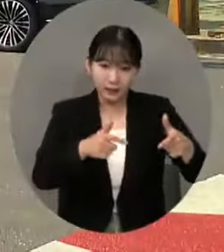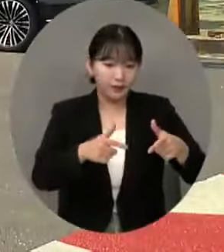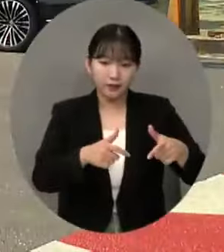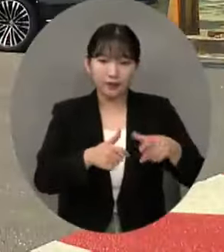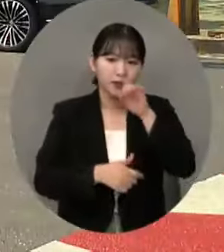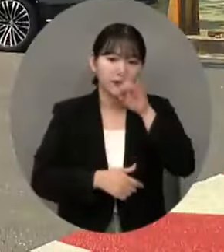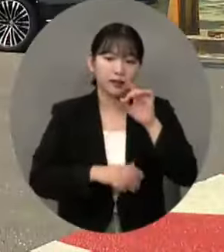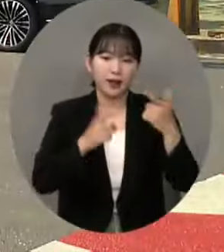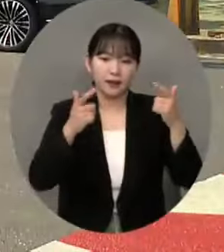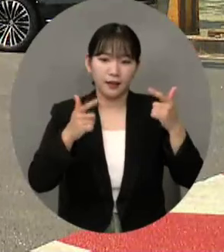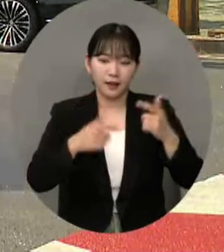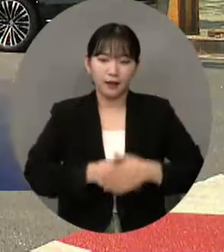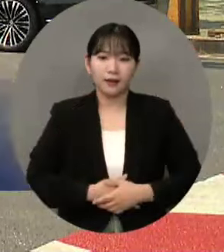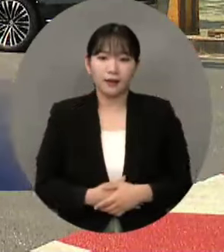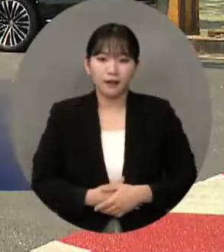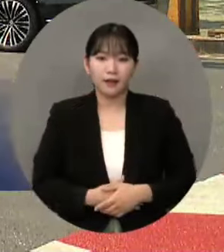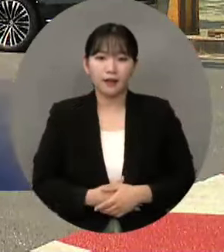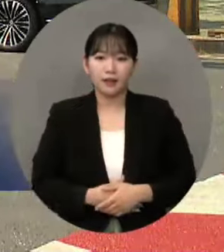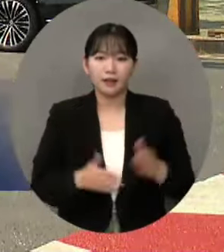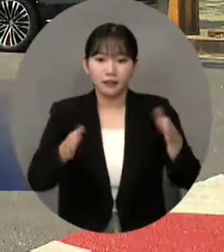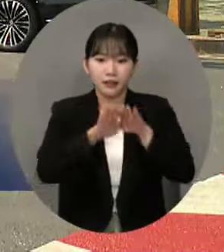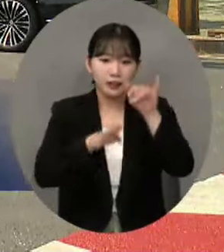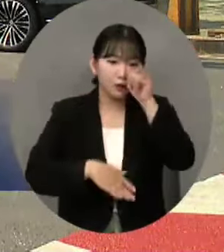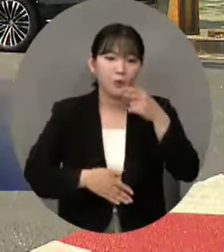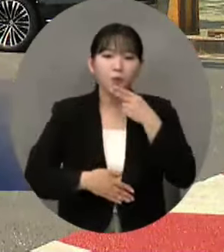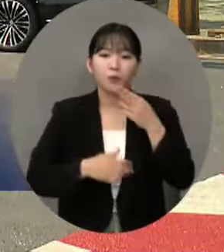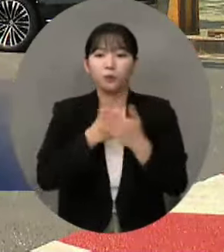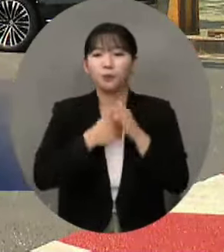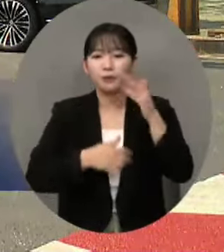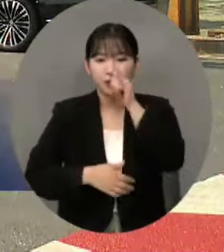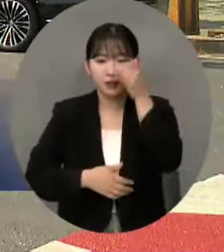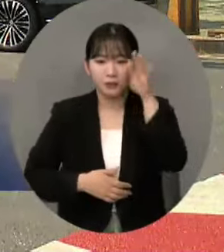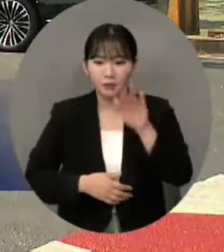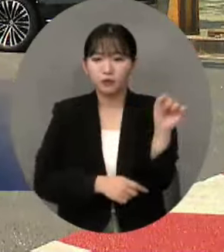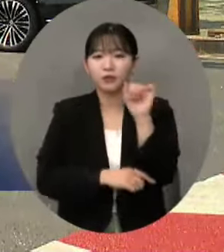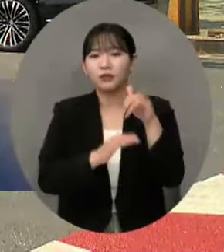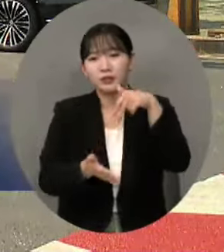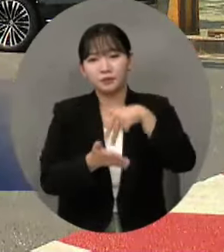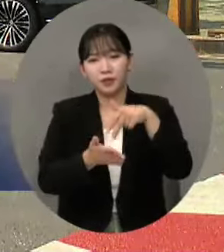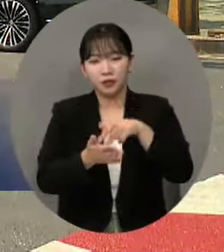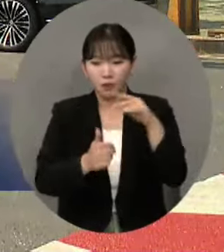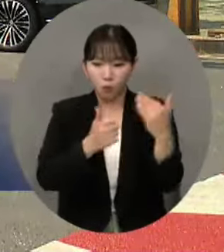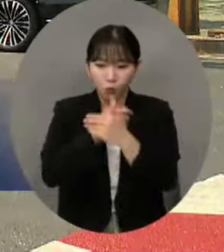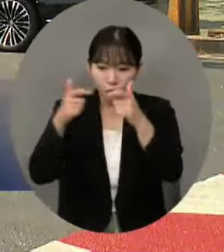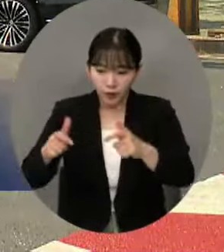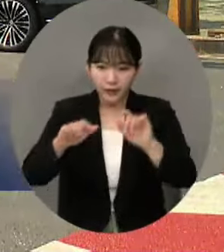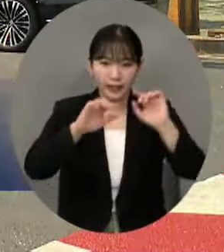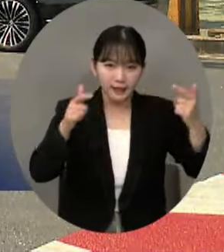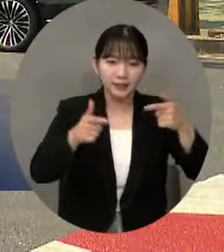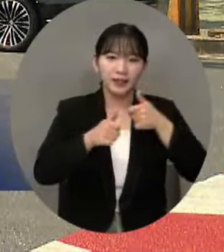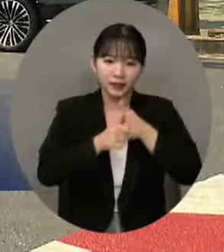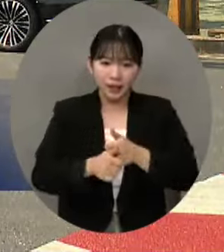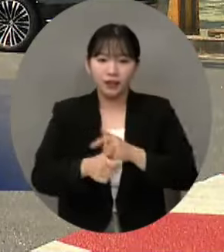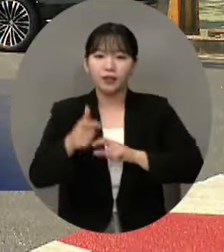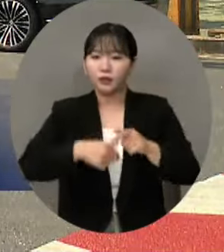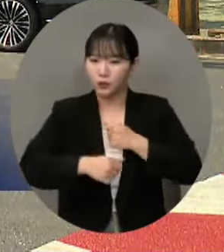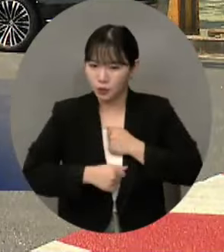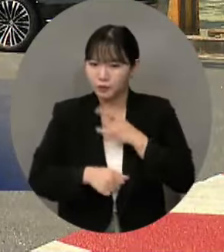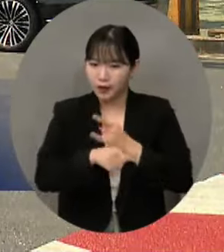겁니다. 시설물이 있고 없고 그것도 물론 도움은 되겠지만 운전자들한테 여기 보호구역이냐 아니냐에 따라서 더